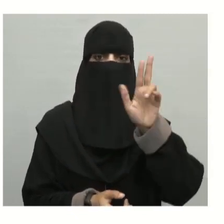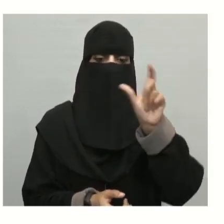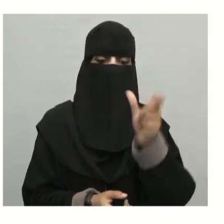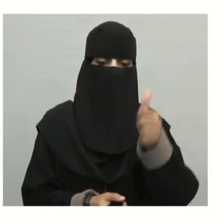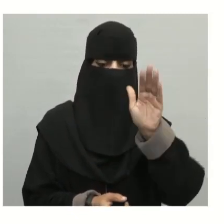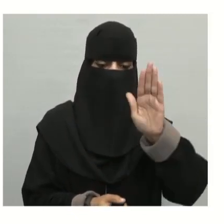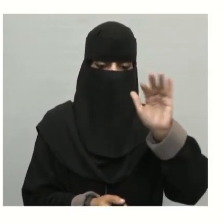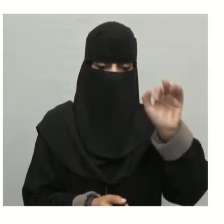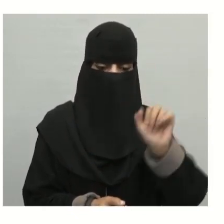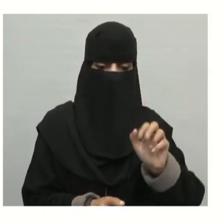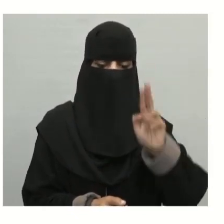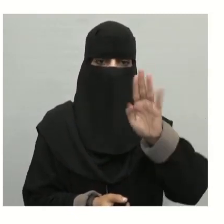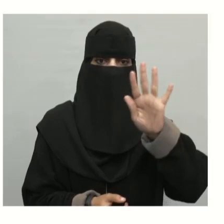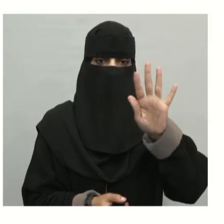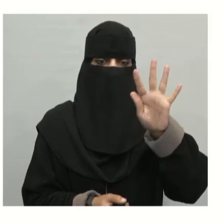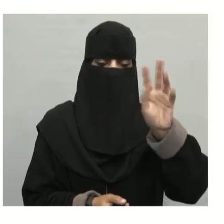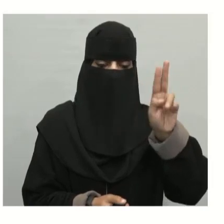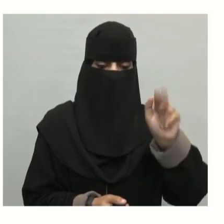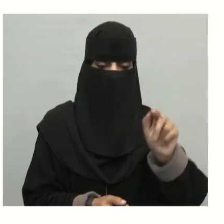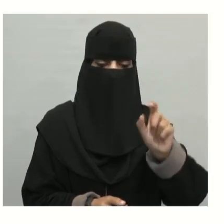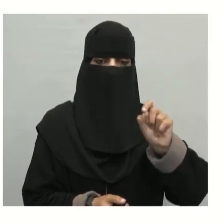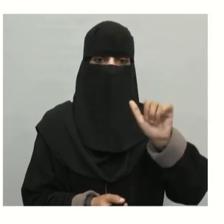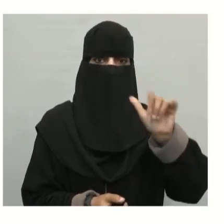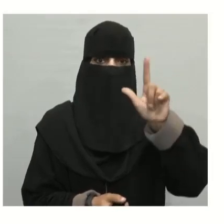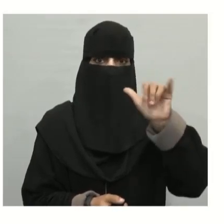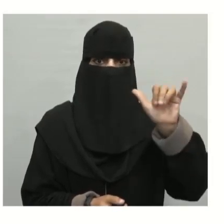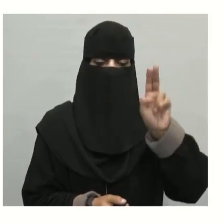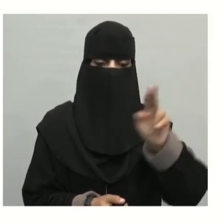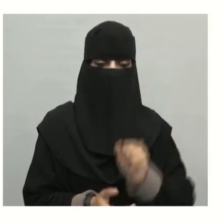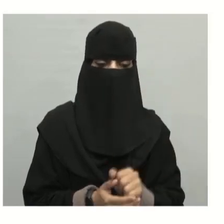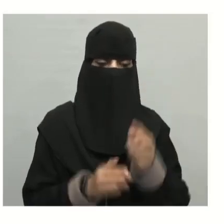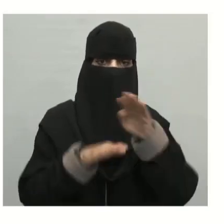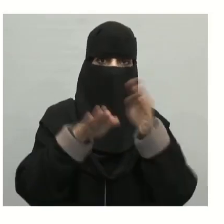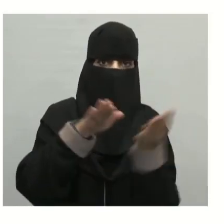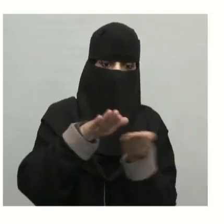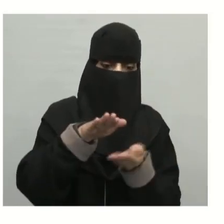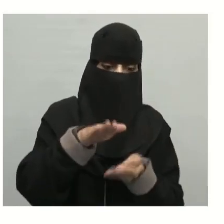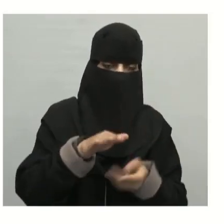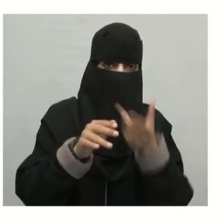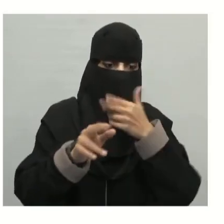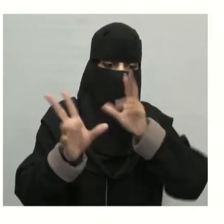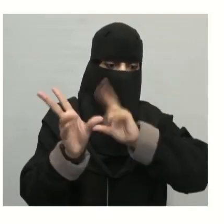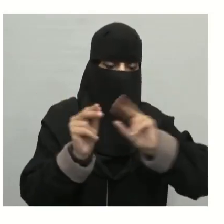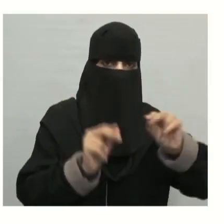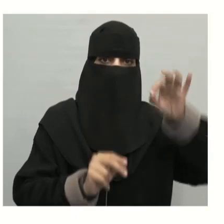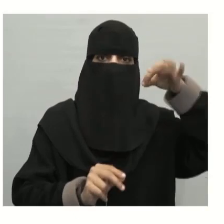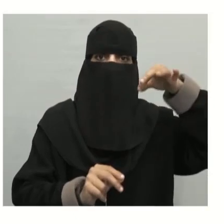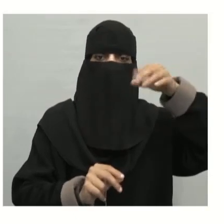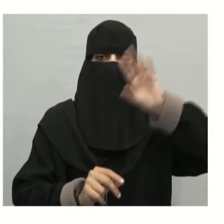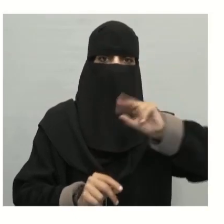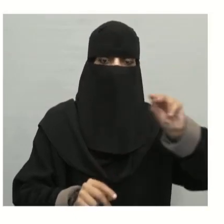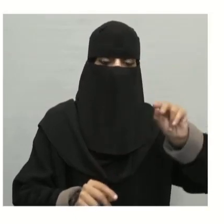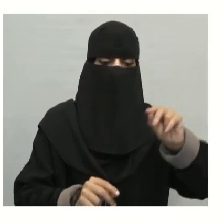الشيست اذا الصخور المتورقه تمتاز بطبقاتها المتتاليه التي تشبه الاوراق